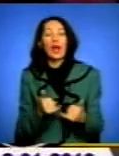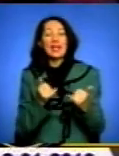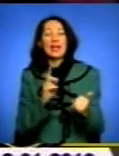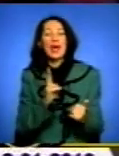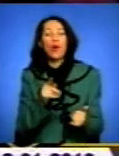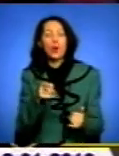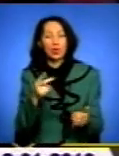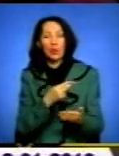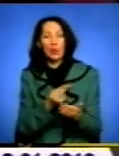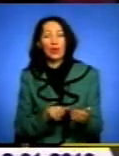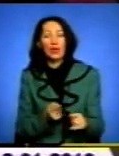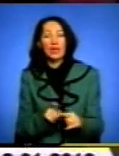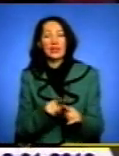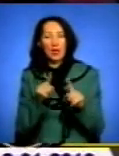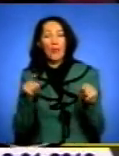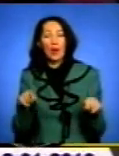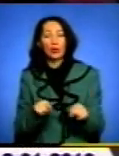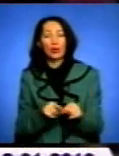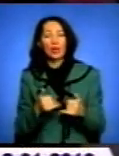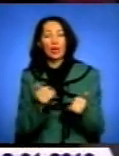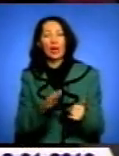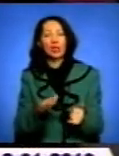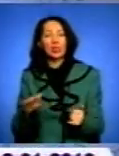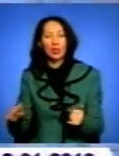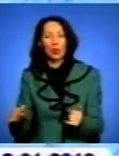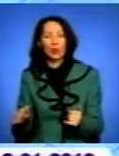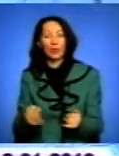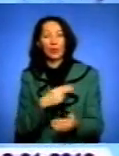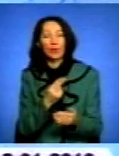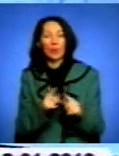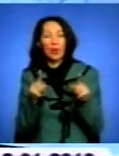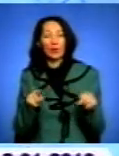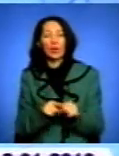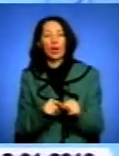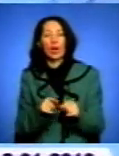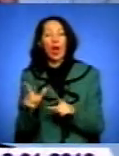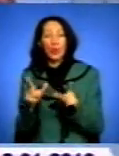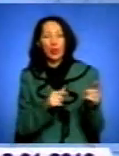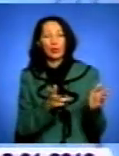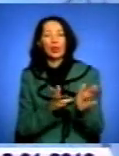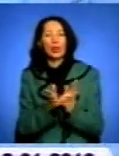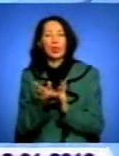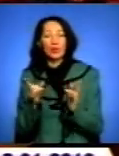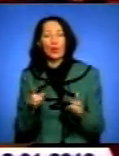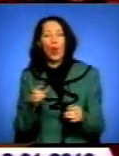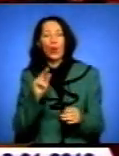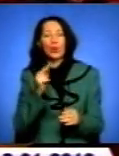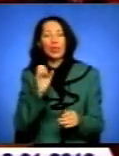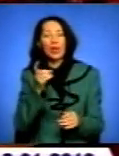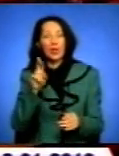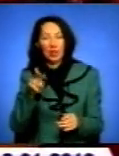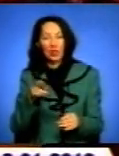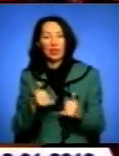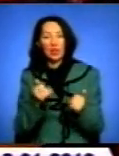малювала ці малюнки? Для діток. Малюнки поїдуть на Різдво у Чехію до дітей, сімей, благодійників.